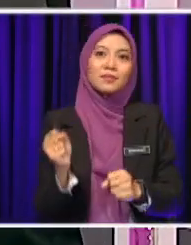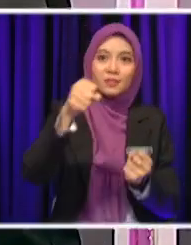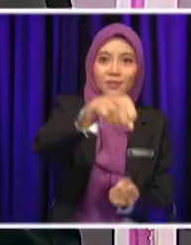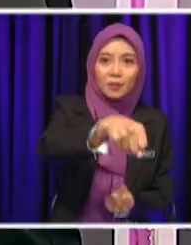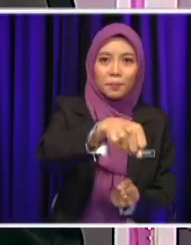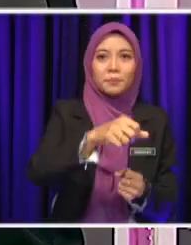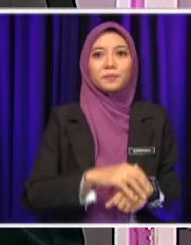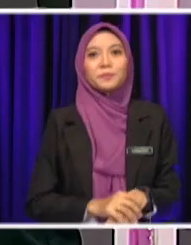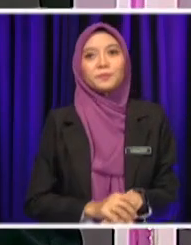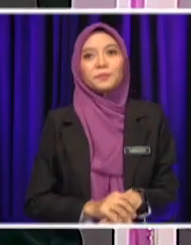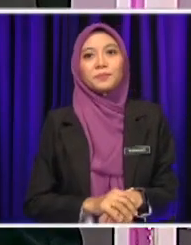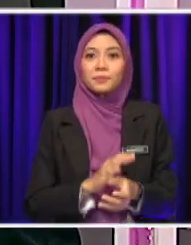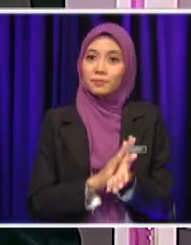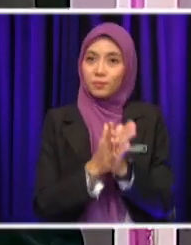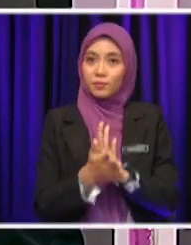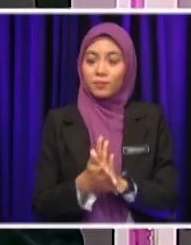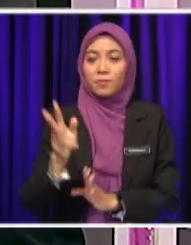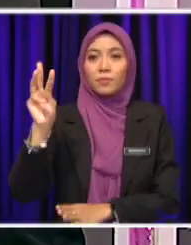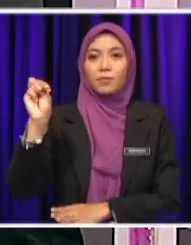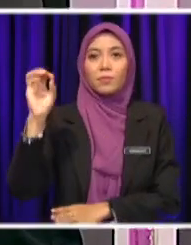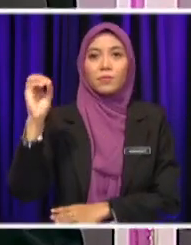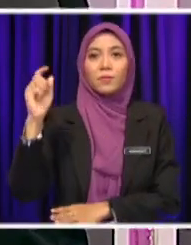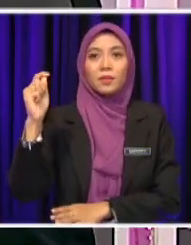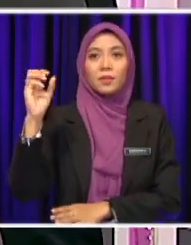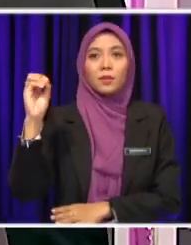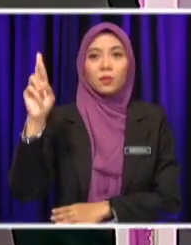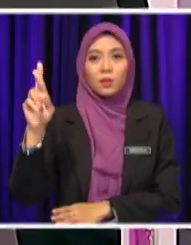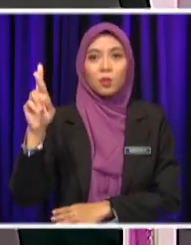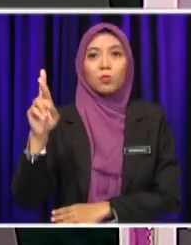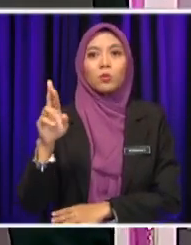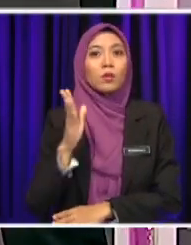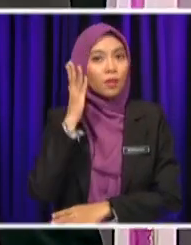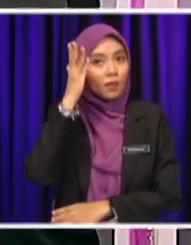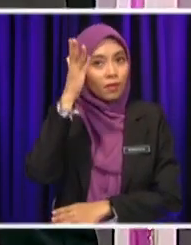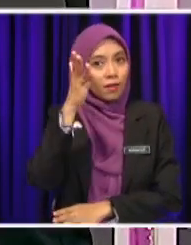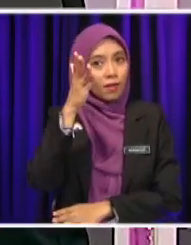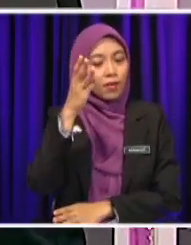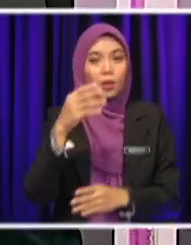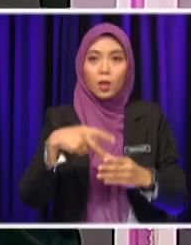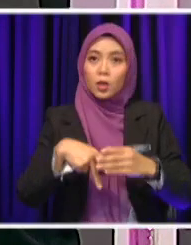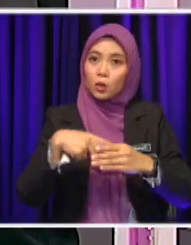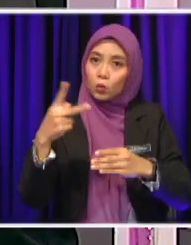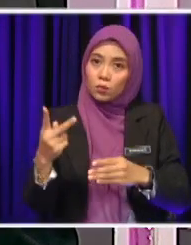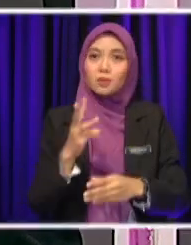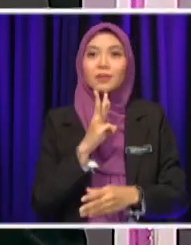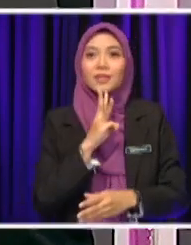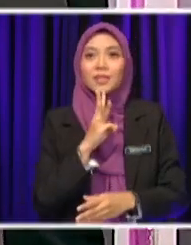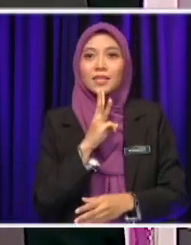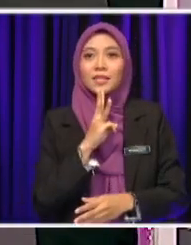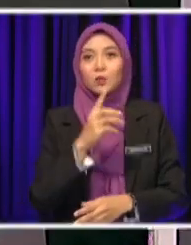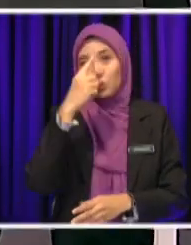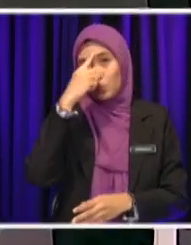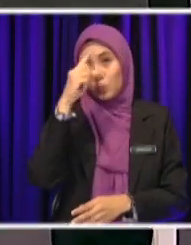Dan kemudian motor pam juga akan dihidupkanlah. Dia akan sedut air masuk ke dalam pokok tersebut.